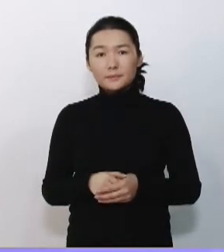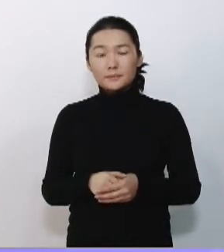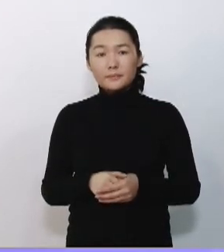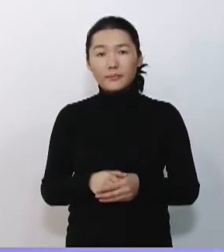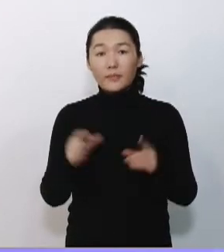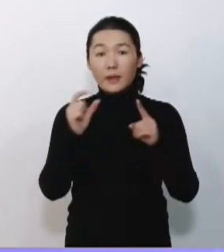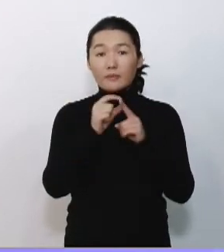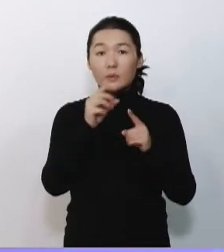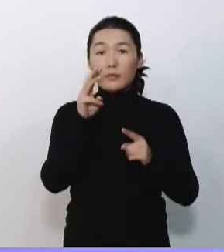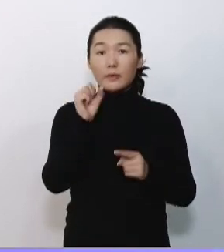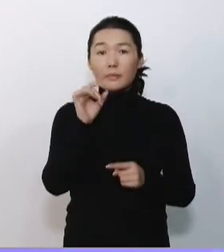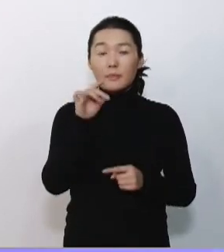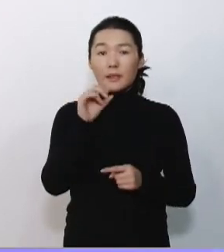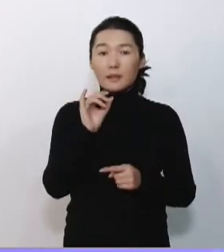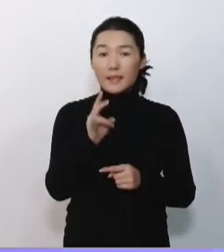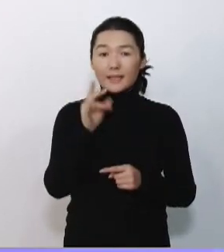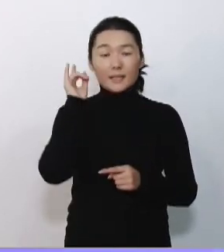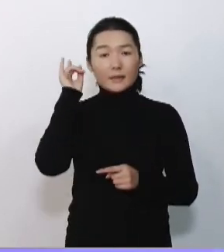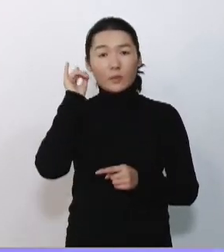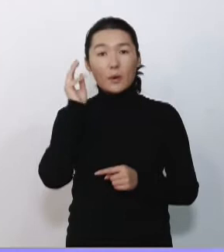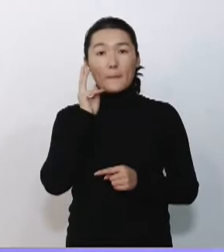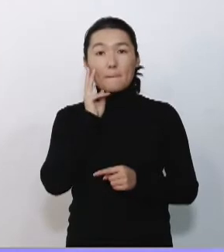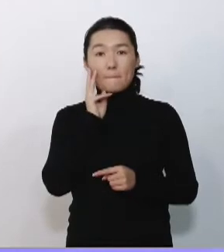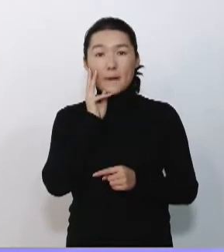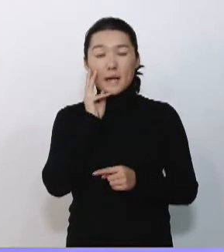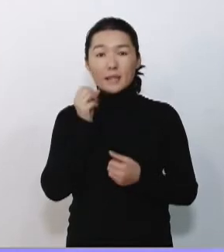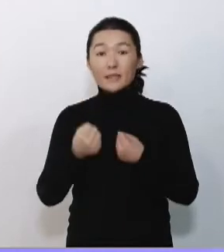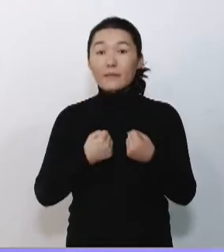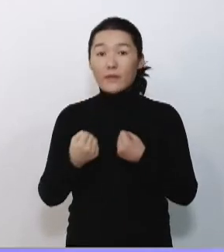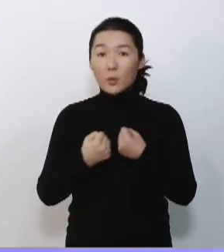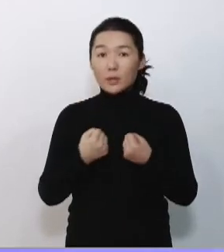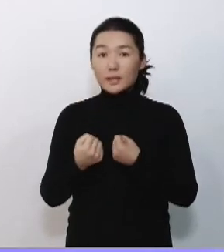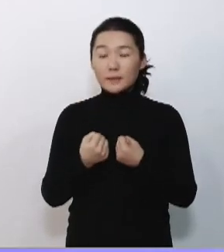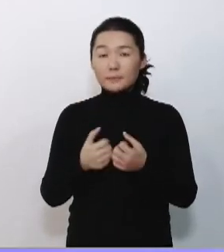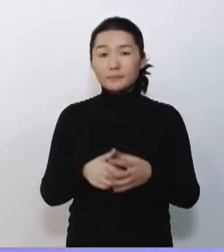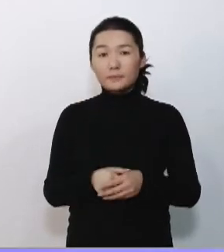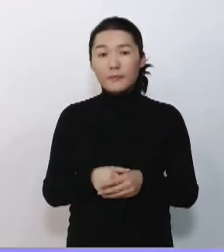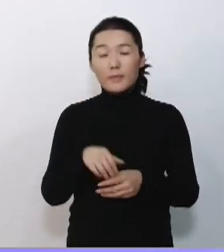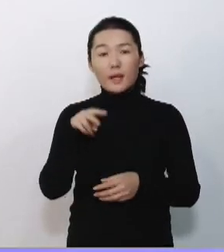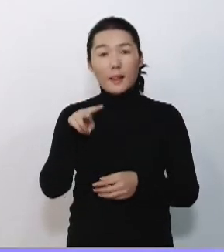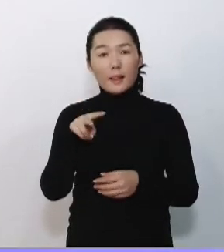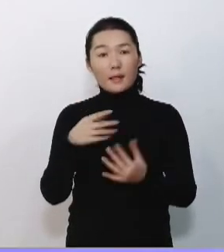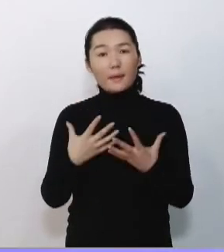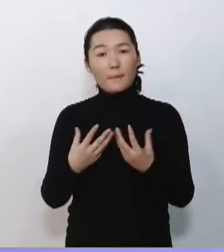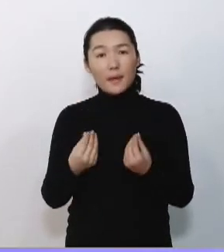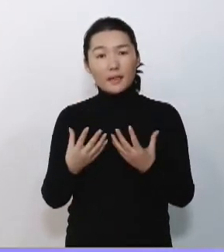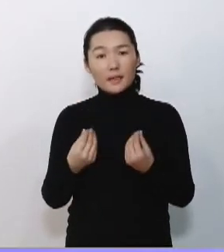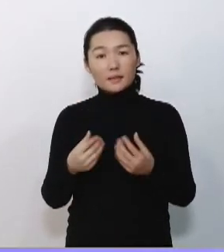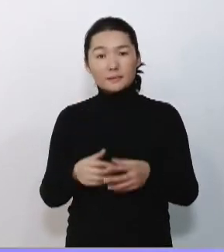а в слове Марлен звук М твердый, Л